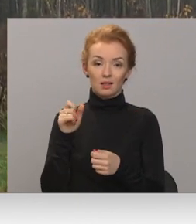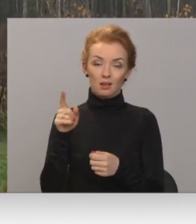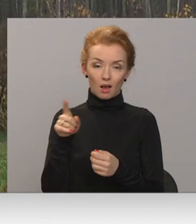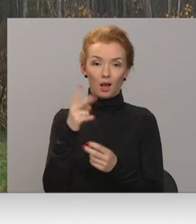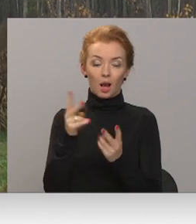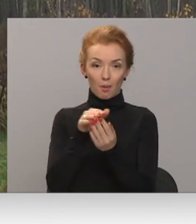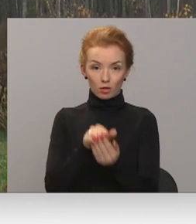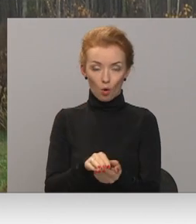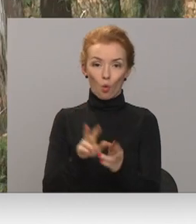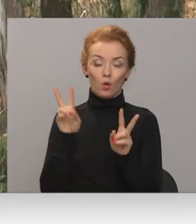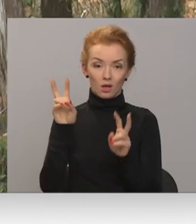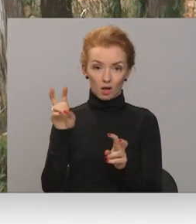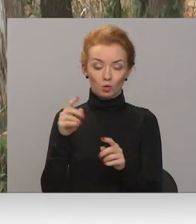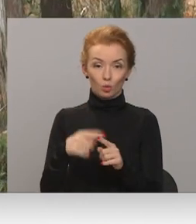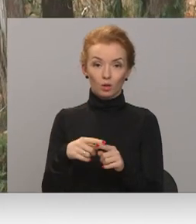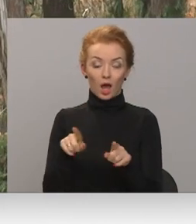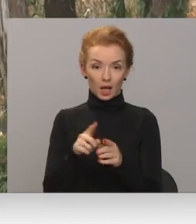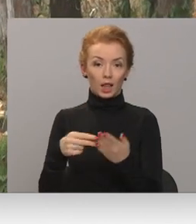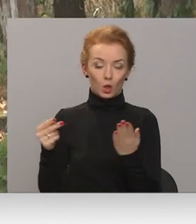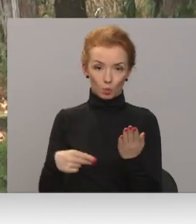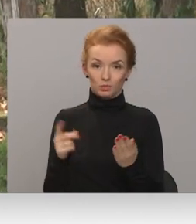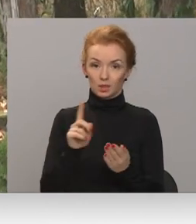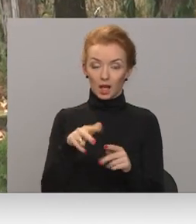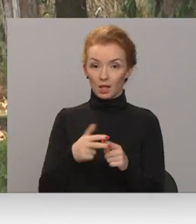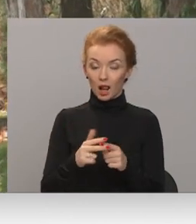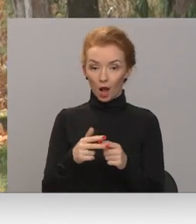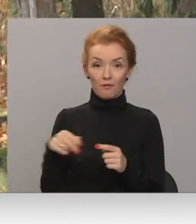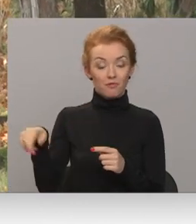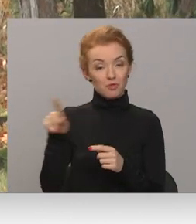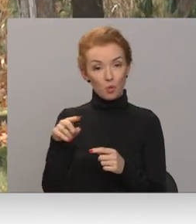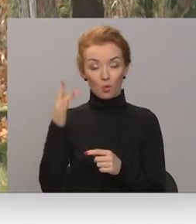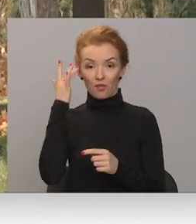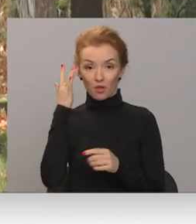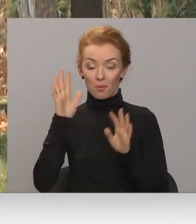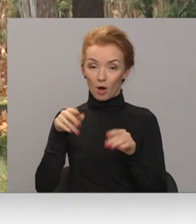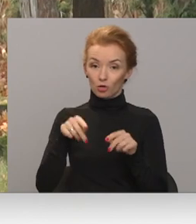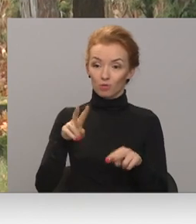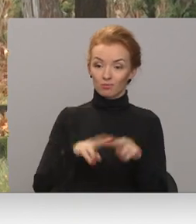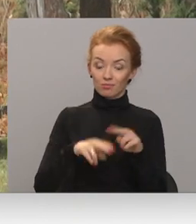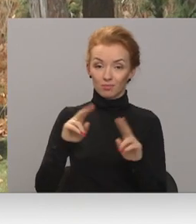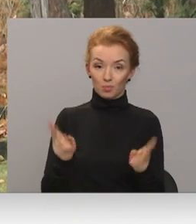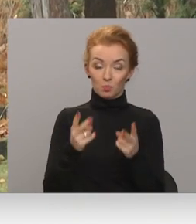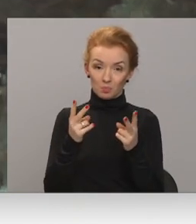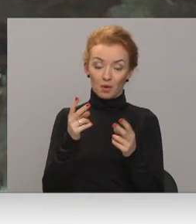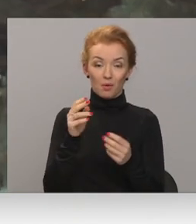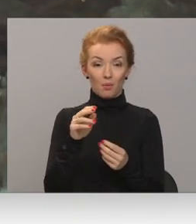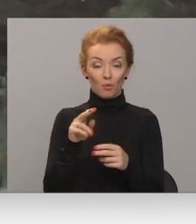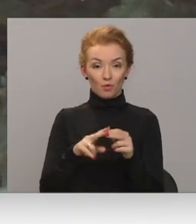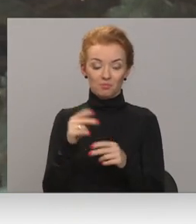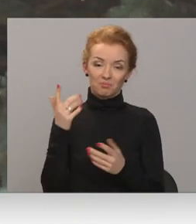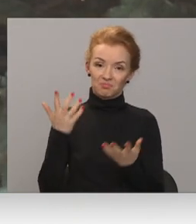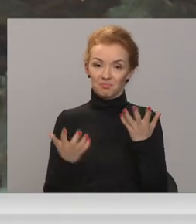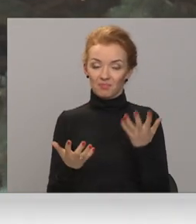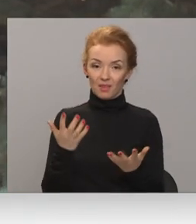apvienību rīcībā. Noslēgts esot arī līgums. Jelgavnieku viedokļi par krematoriju būvniecību gan ir ļoti dažādi. Jā,